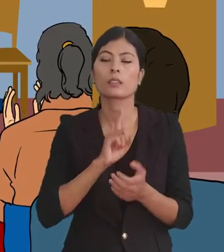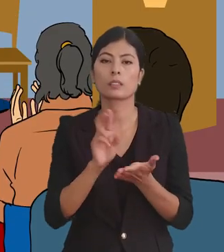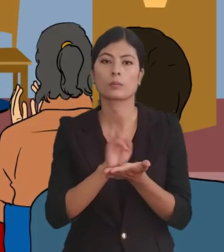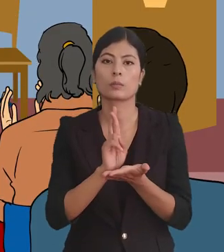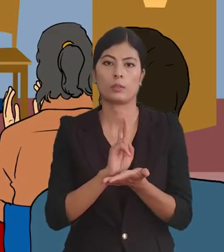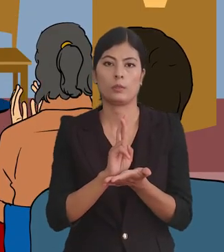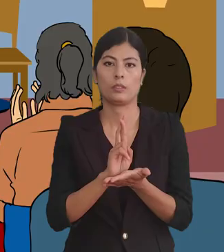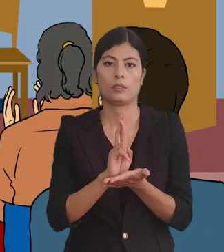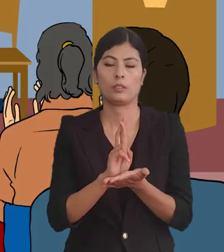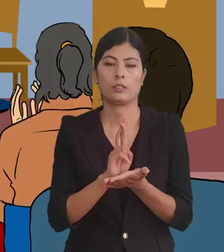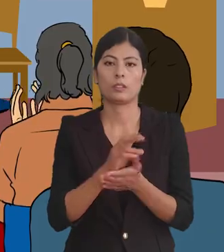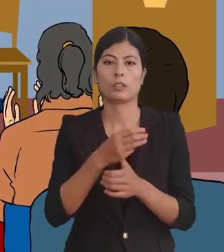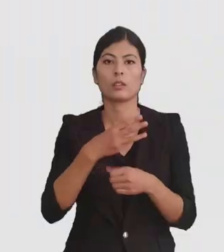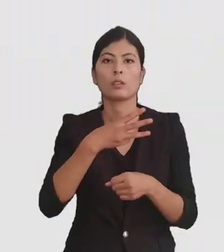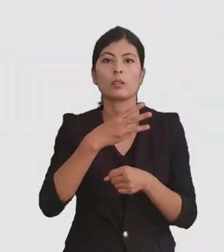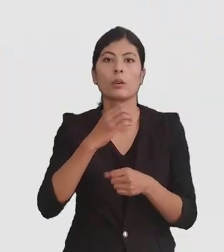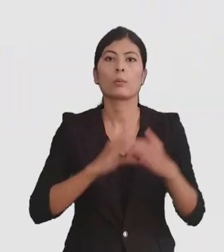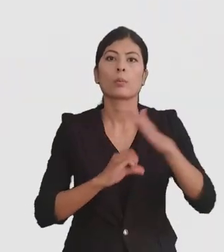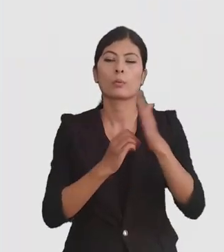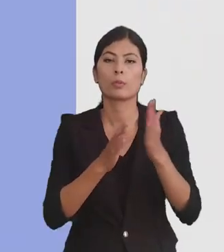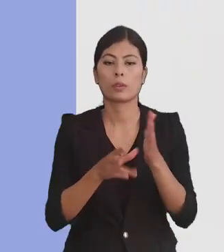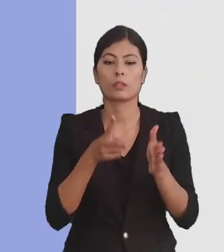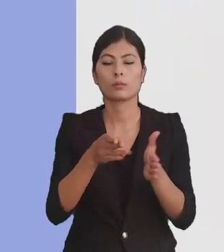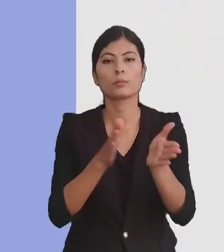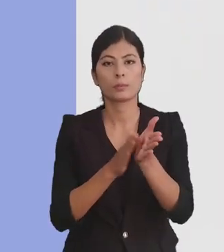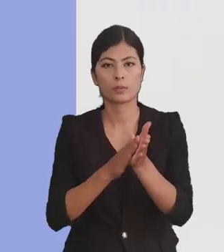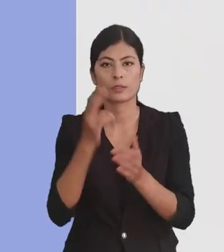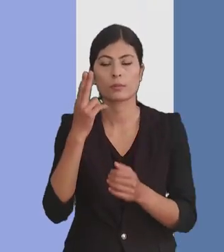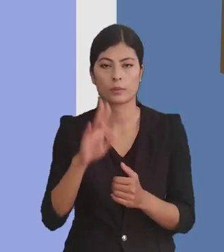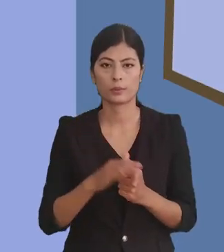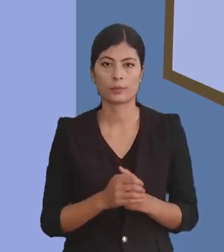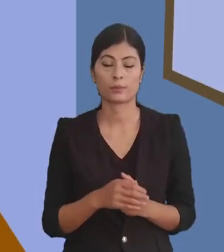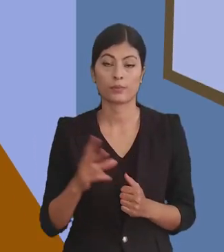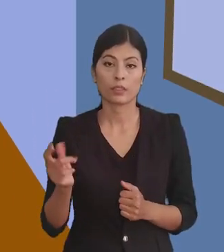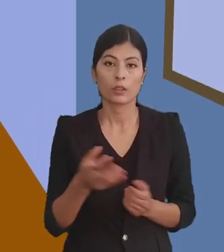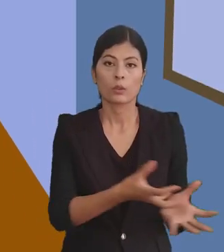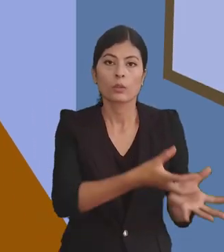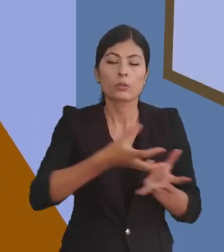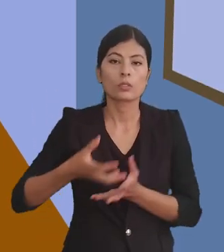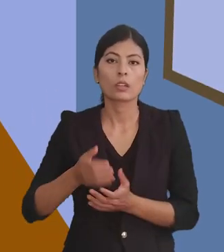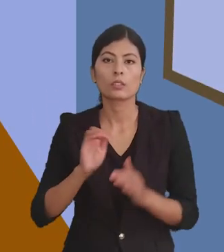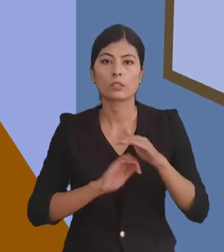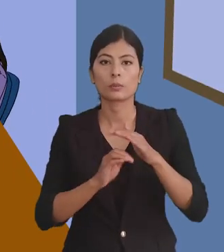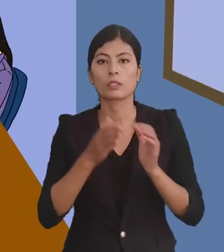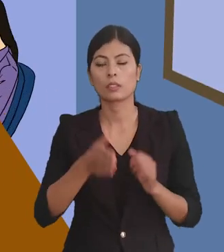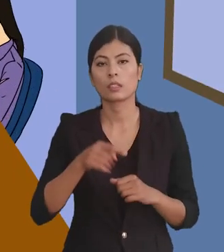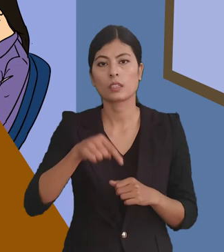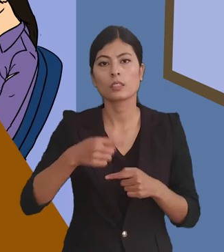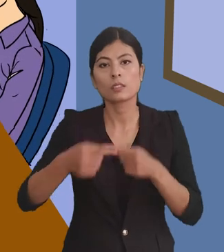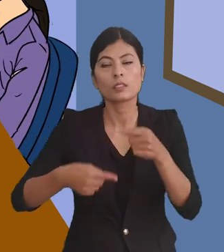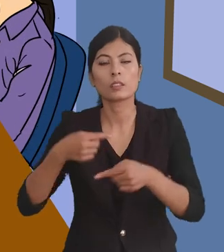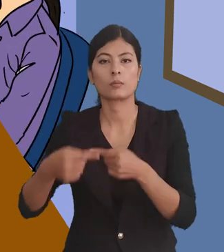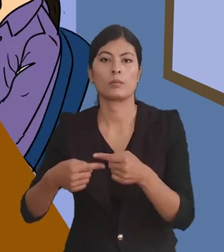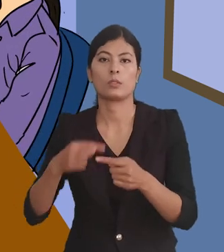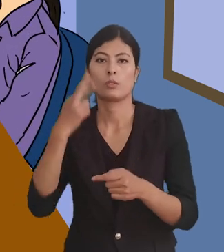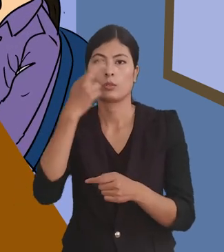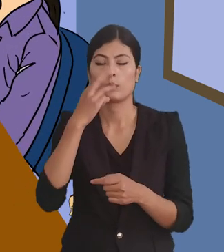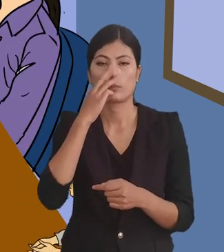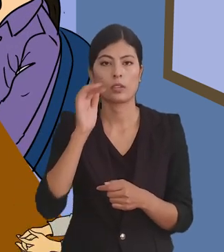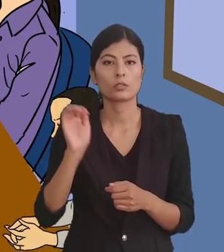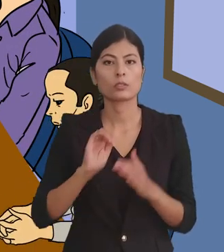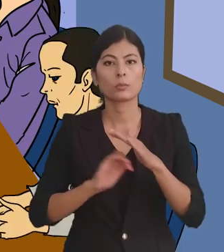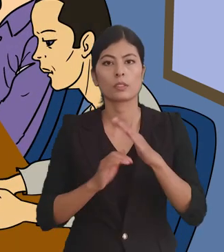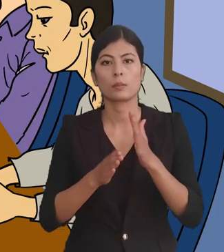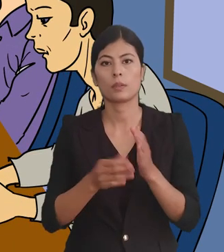प्रमुखबाट विमोचन भइरहेको छ। तत्काल उद्धार राहत समितिले नियमित रूपमा समितिबाट भए गरेका